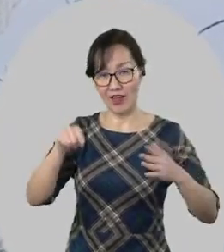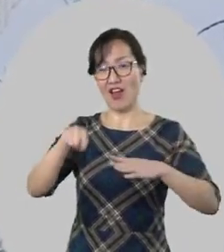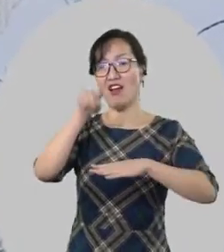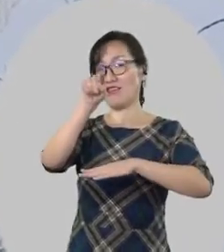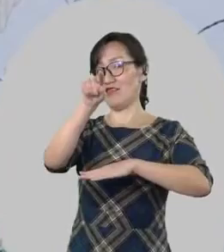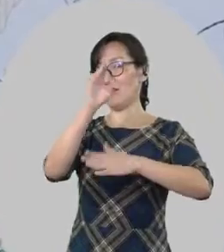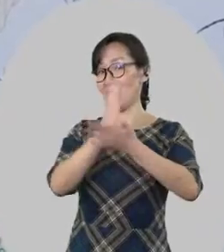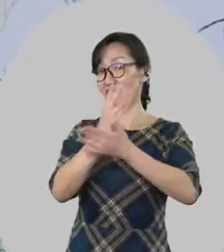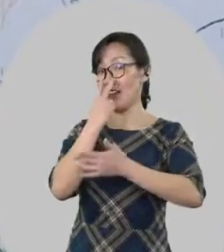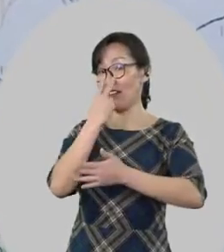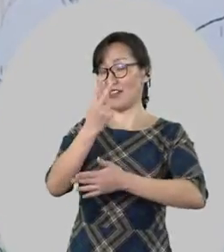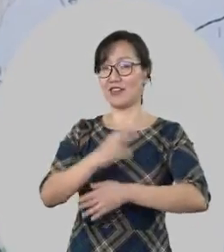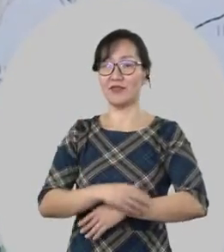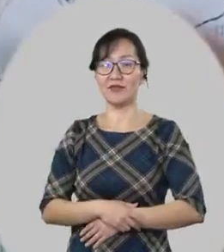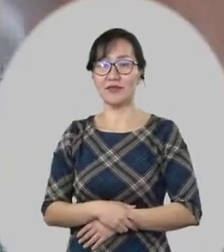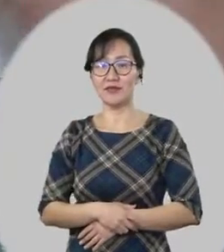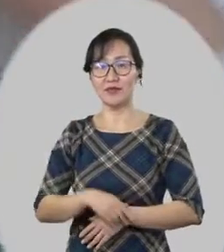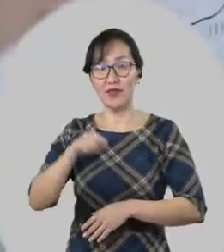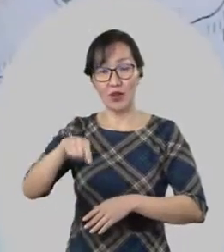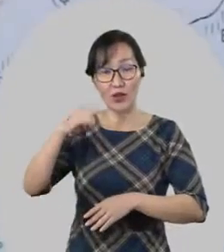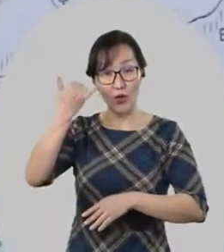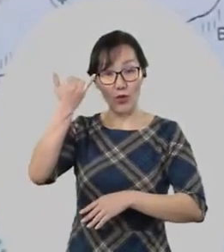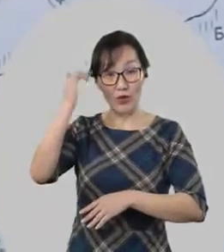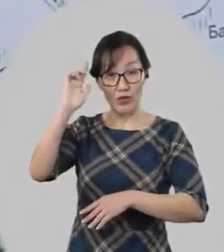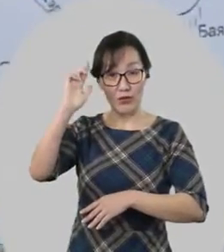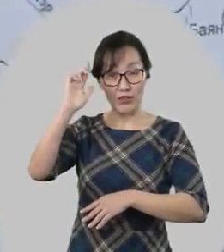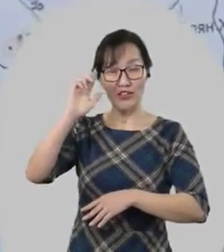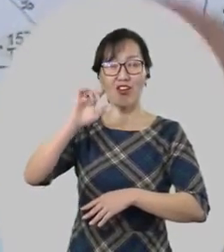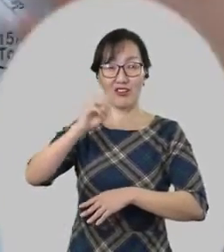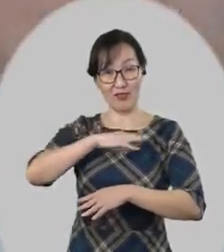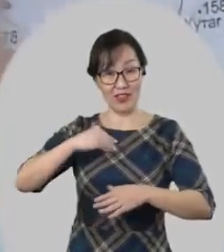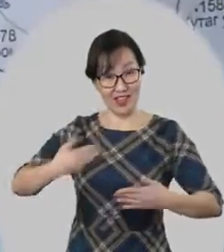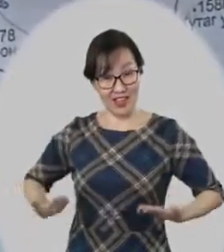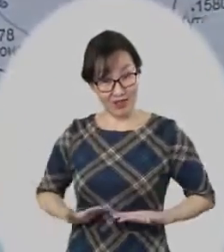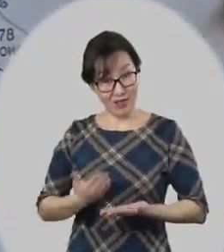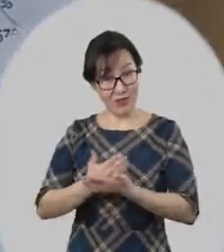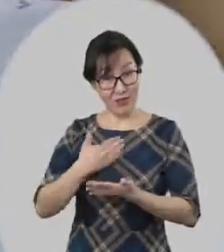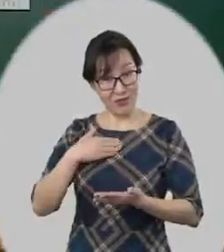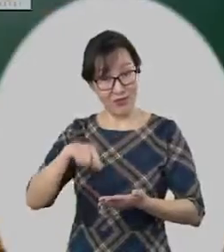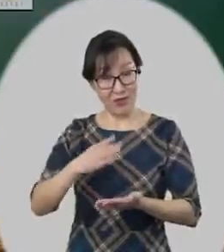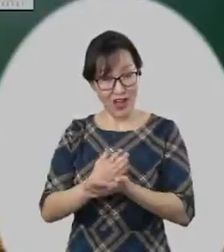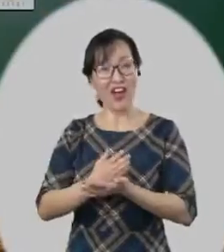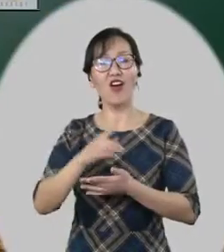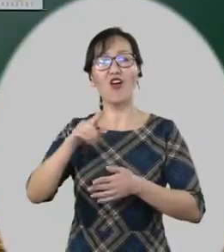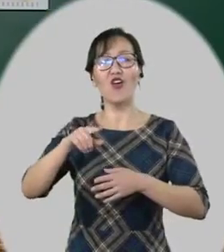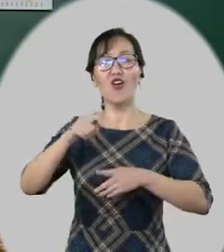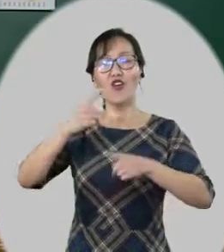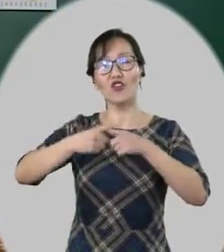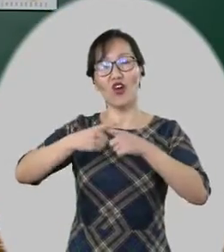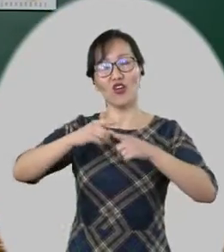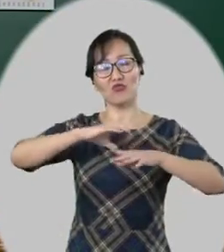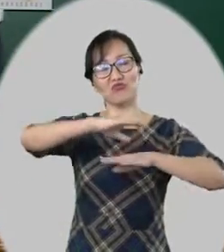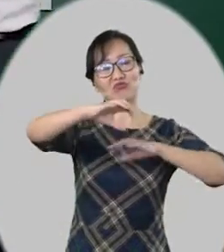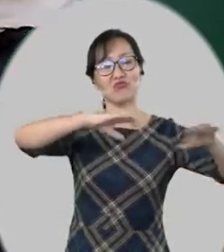байгаа. За, бид нар бол энэ Улаанбаатар хотод аж төрж байна. Мэдээж хөдөө орон нутгийн хүүхдүүд маань бол одоо аймаг